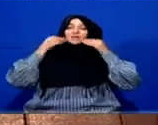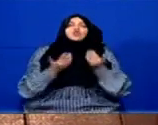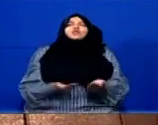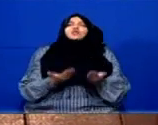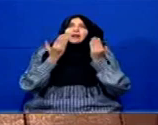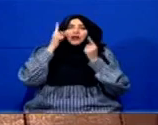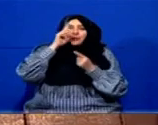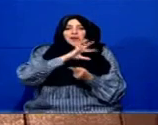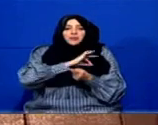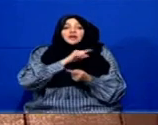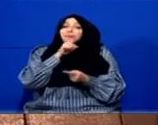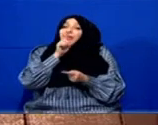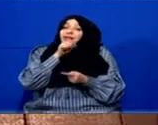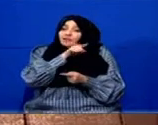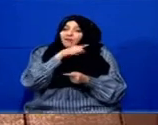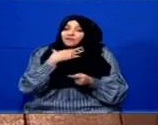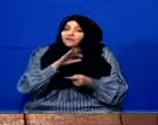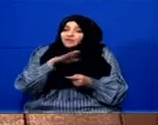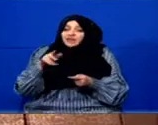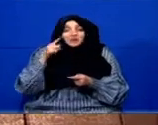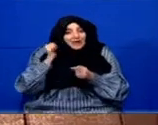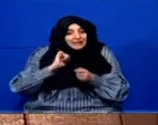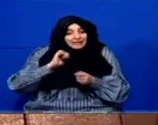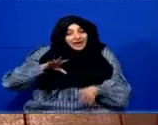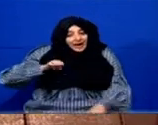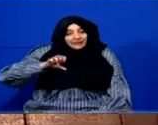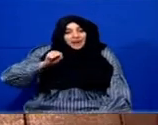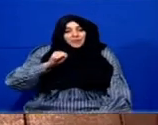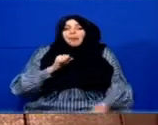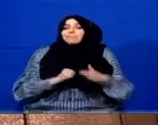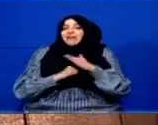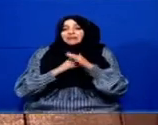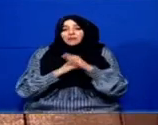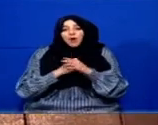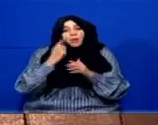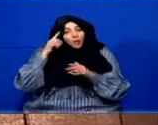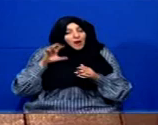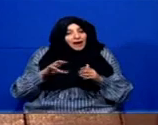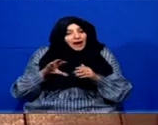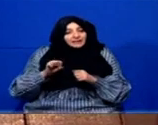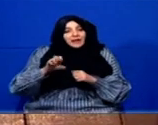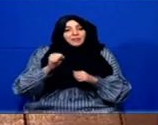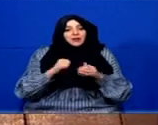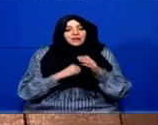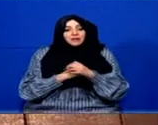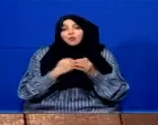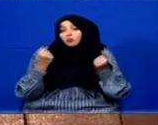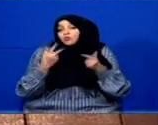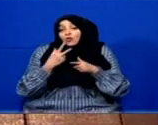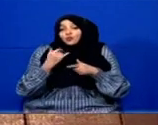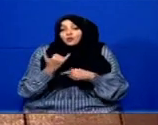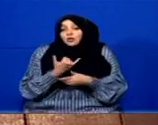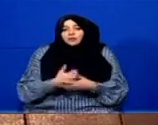ولكن انتم اجتهدوا في قضاء ما عليه من الصيام بقدر المستطاع وهي ايام كثيره